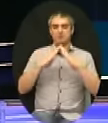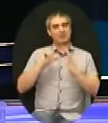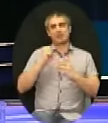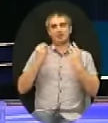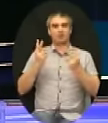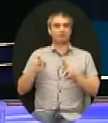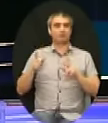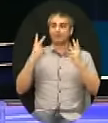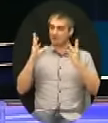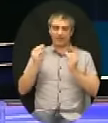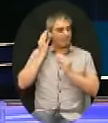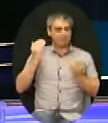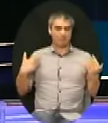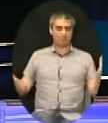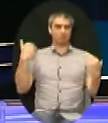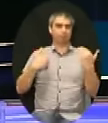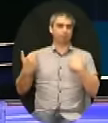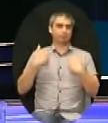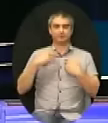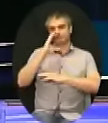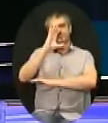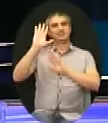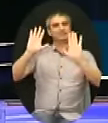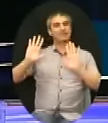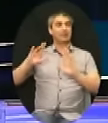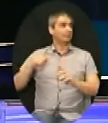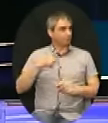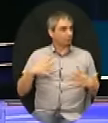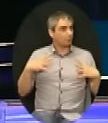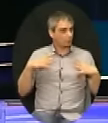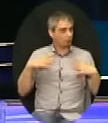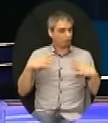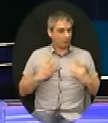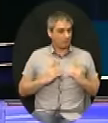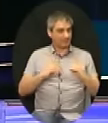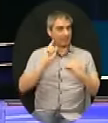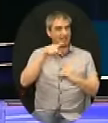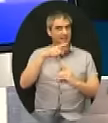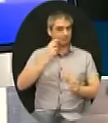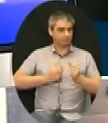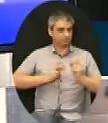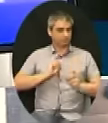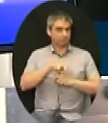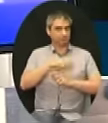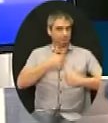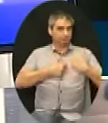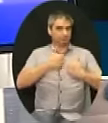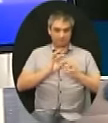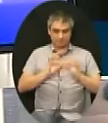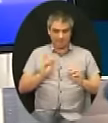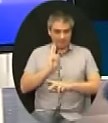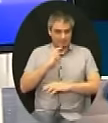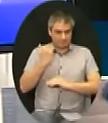טוב שיש, בעיקר אם הבנות מגיעות ורואים סרטים ביחד. אז זה חופשה בדרך לריצה שאמורה להתחיל